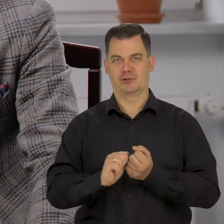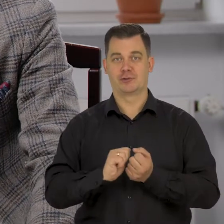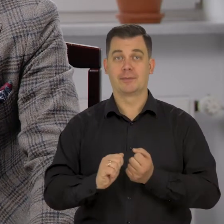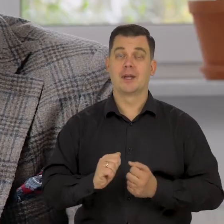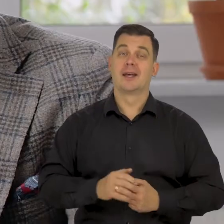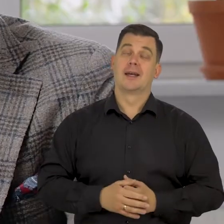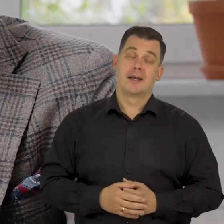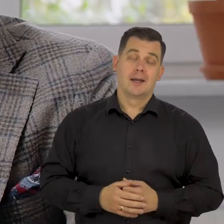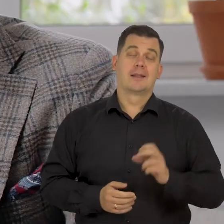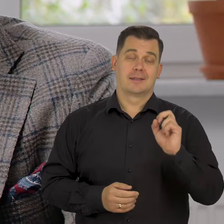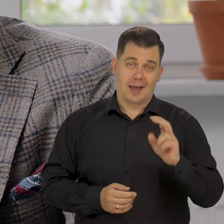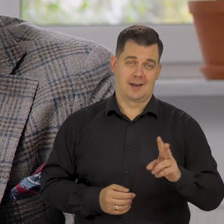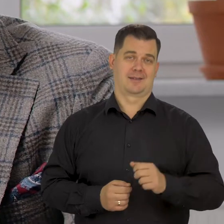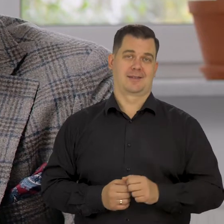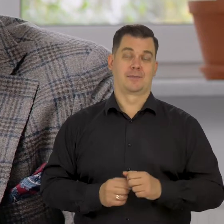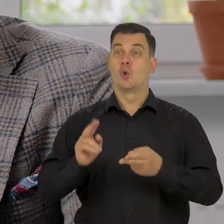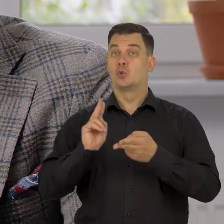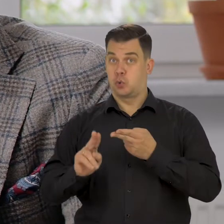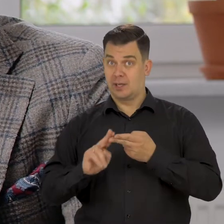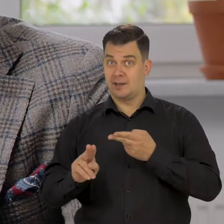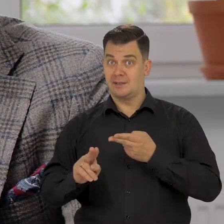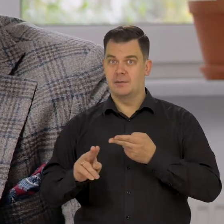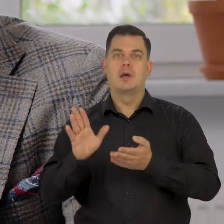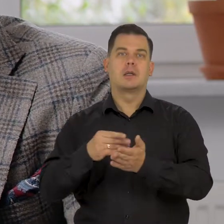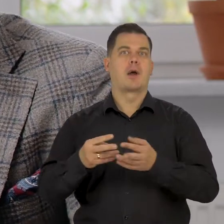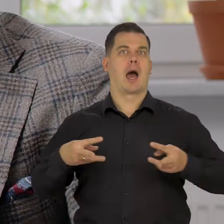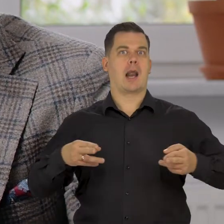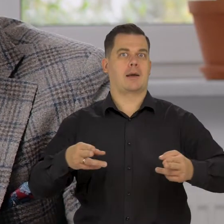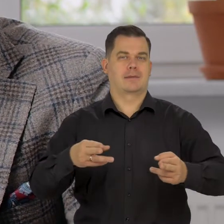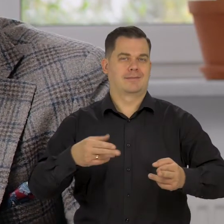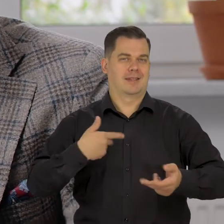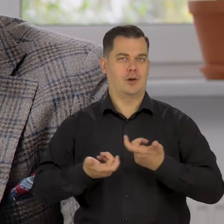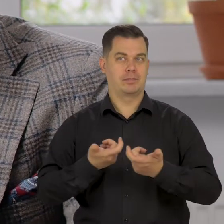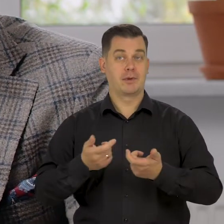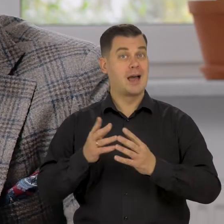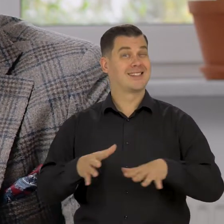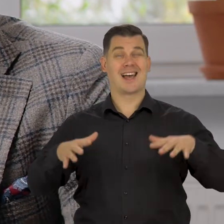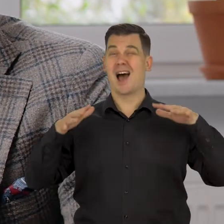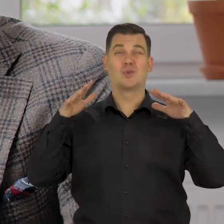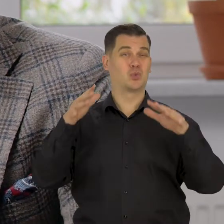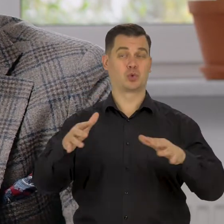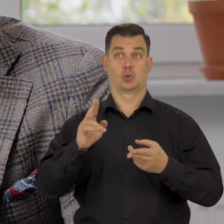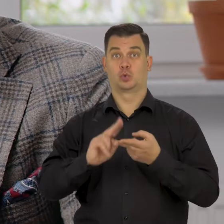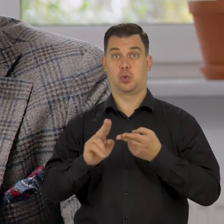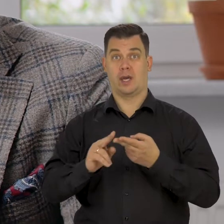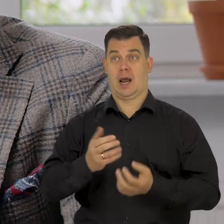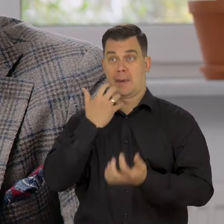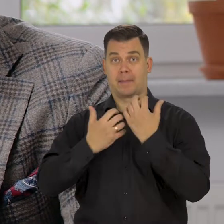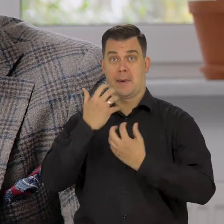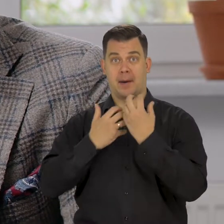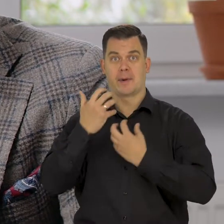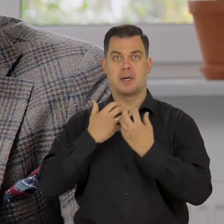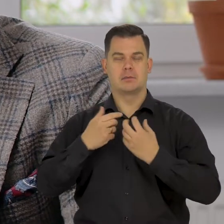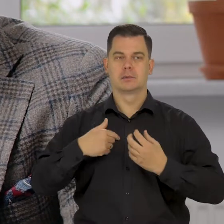zdrowie. I rzeczywiście tak jest, ponieważ cukier sam w sobie nie jest na przykład rakotwórczy, natomiast jego nadmierna podaż, czyli